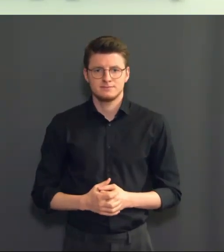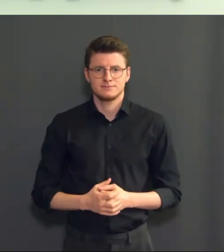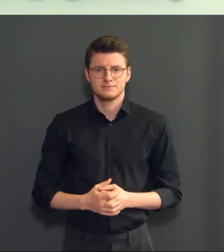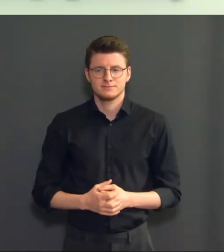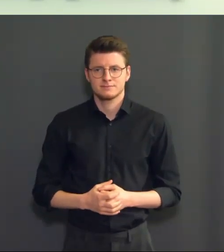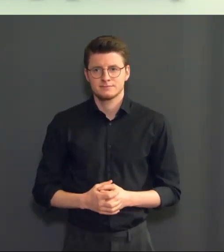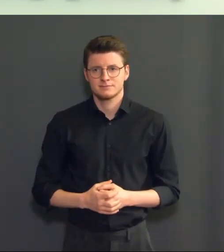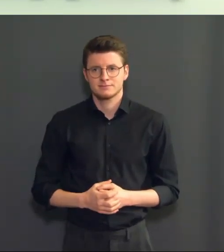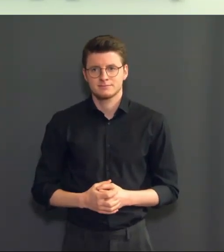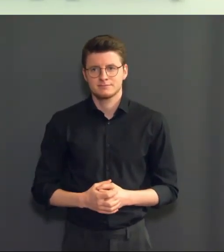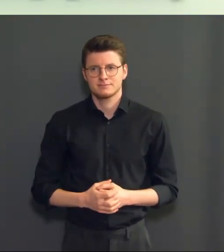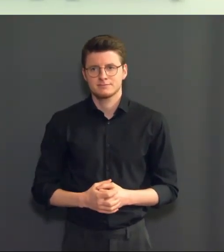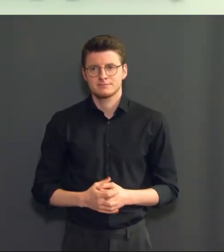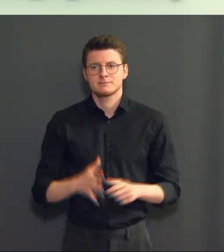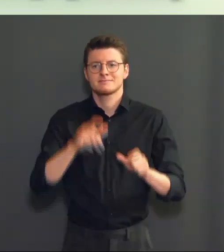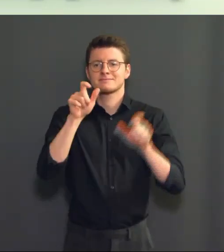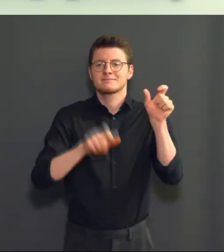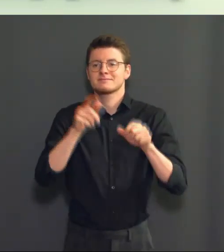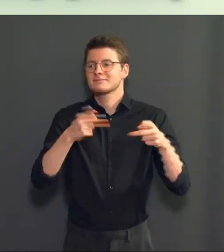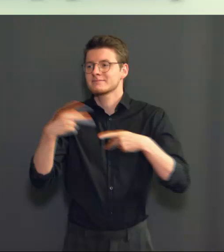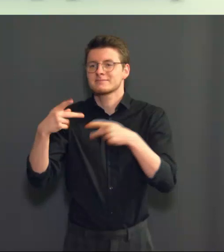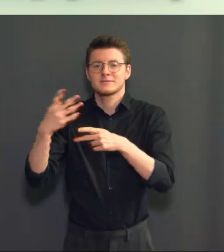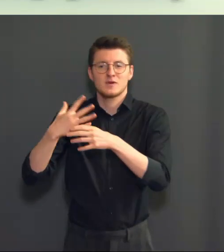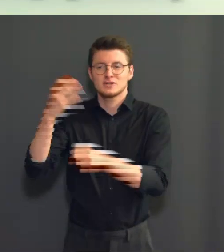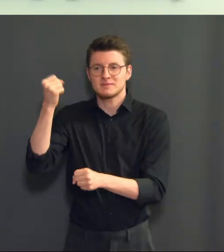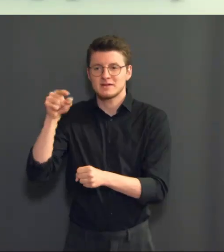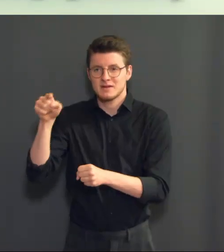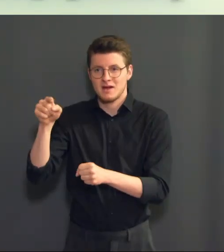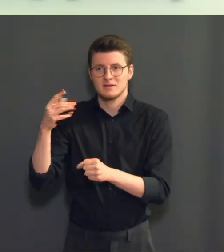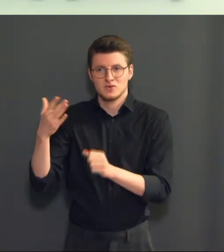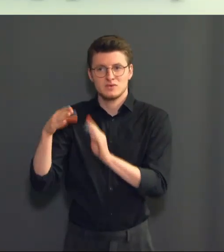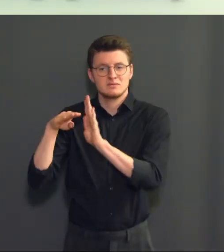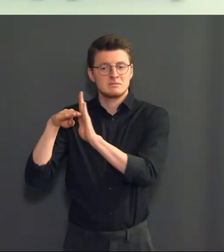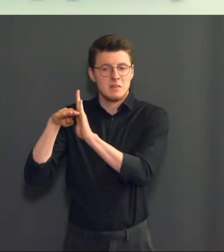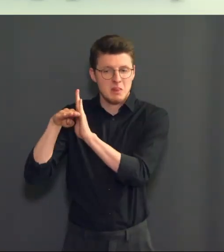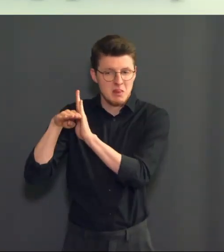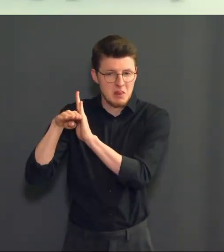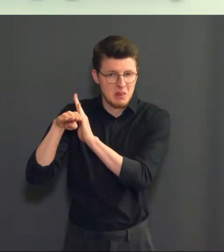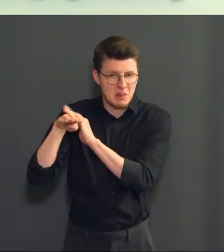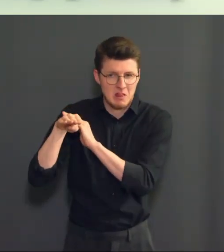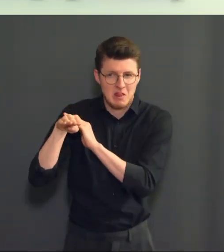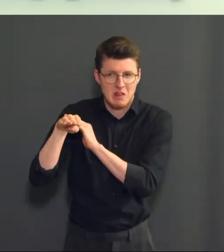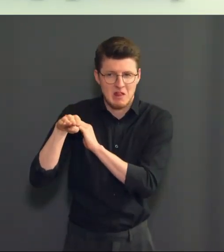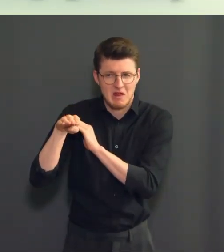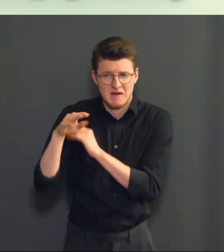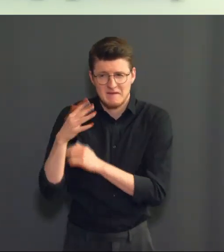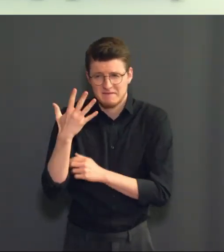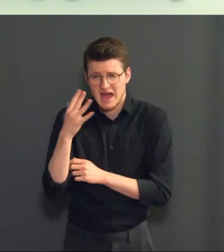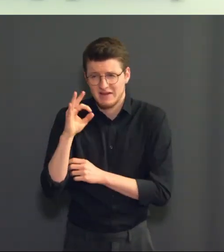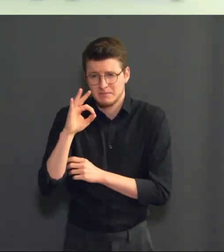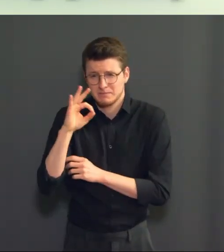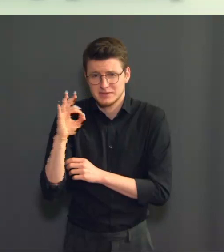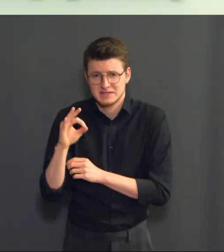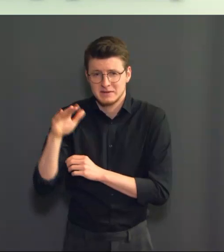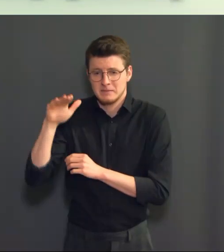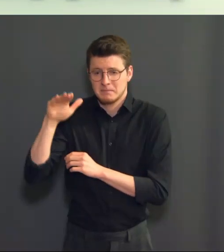De daling van de ziekenhuisopnames zet zich bescheiden door met zo'n -5%.